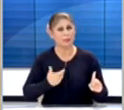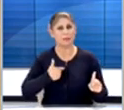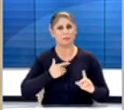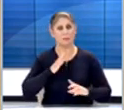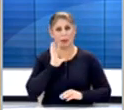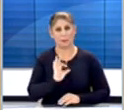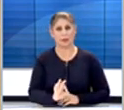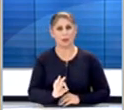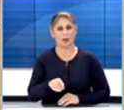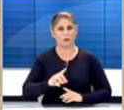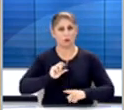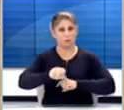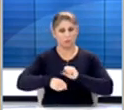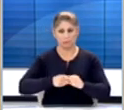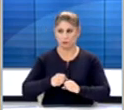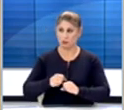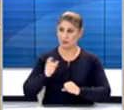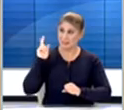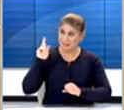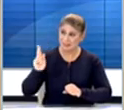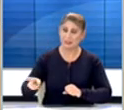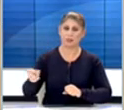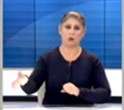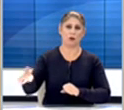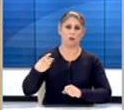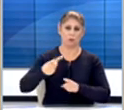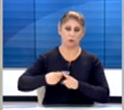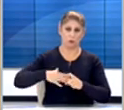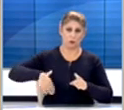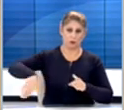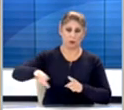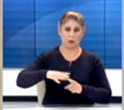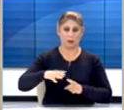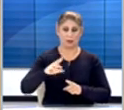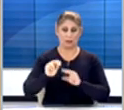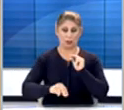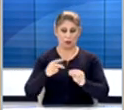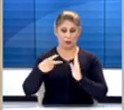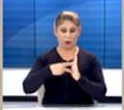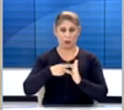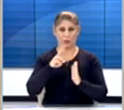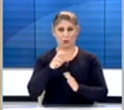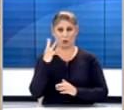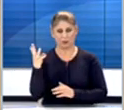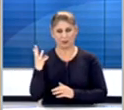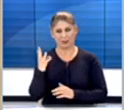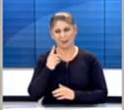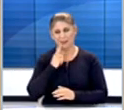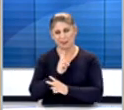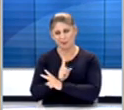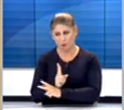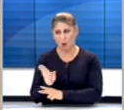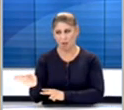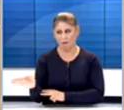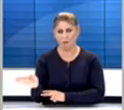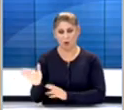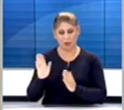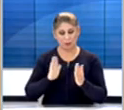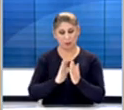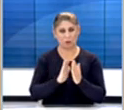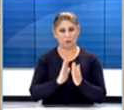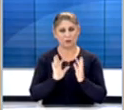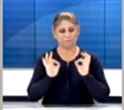προσπάθεια η οποία αποδοκιμάστηκε από τον ελληνικό λαό στις εκλογές του 2023 και σας συνιστώ να μας αντιμετωπίσετε με τα